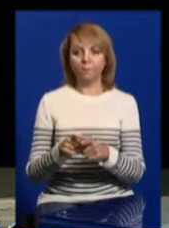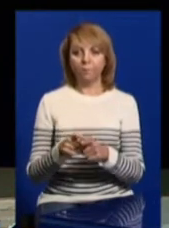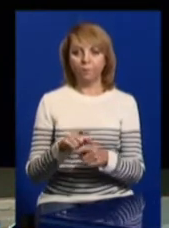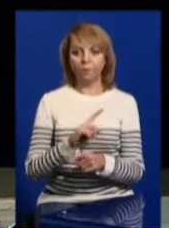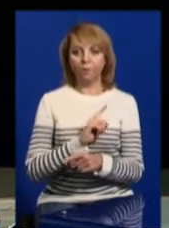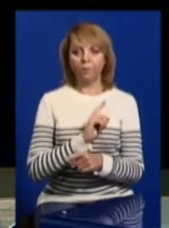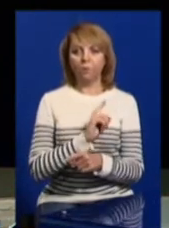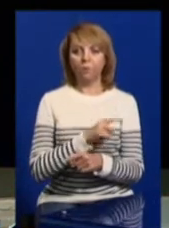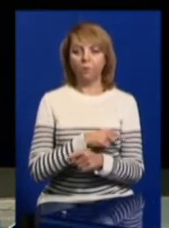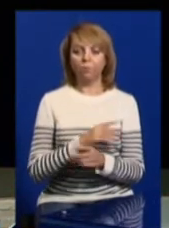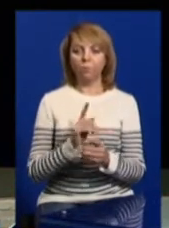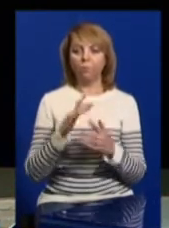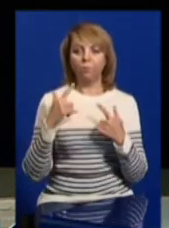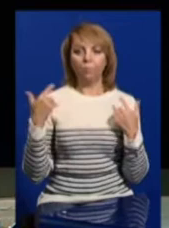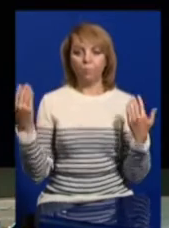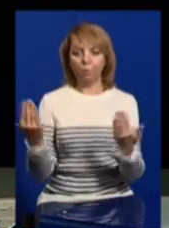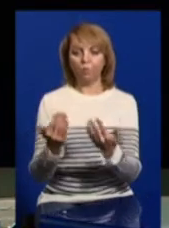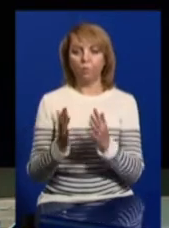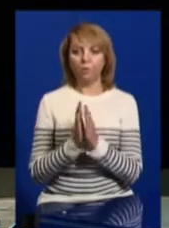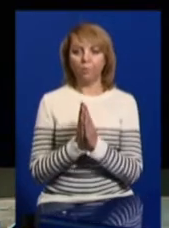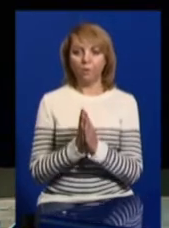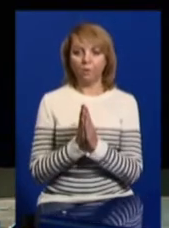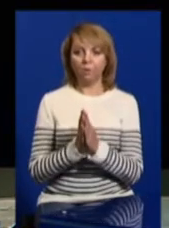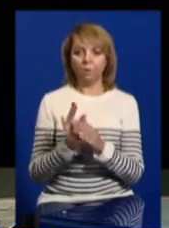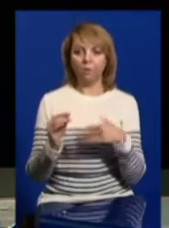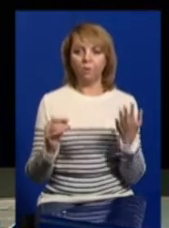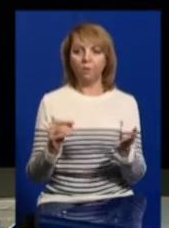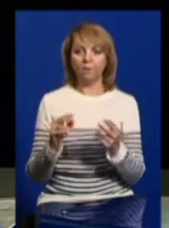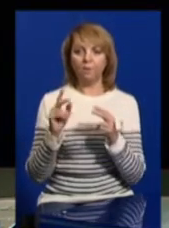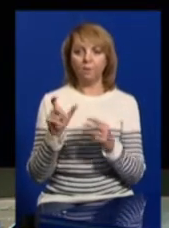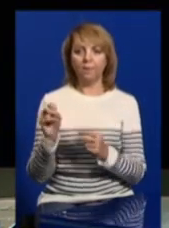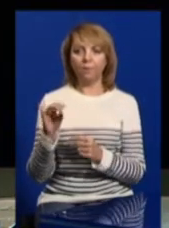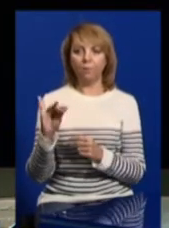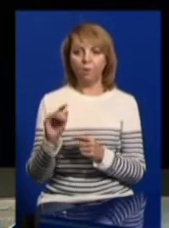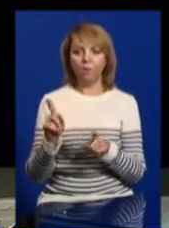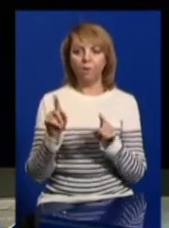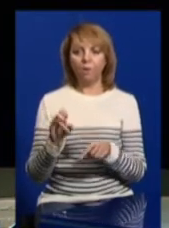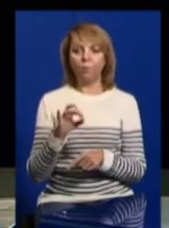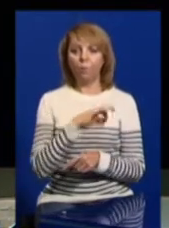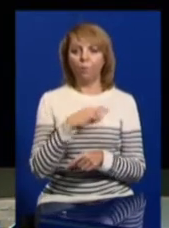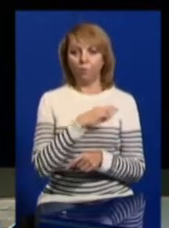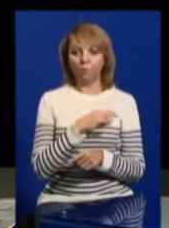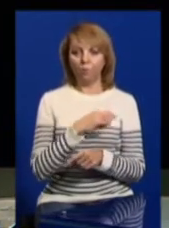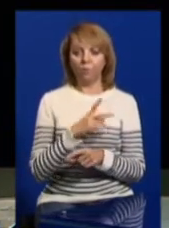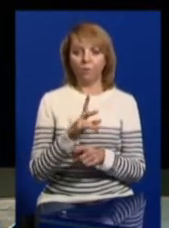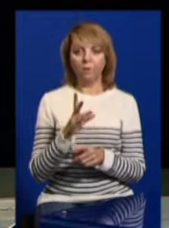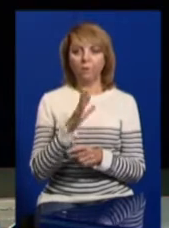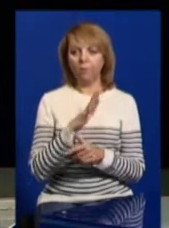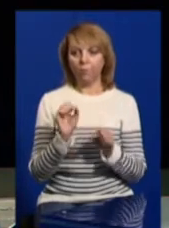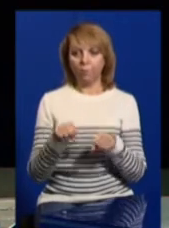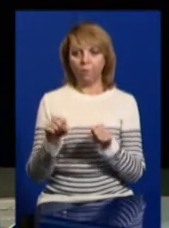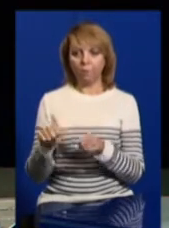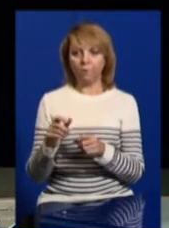за масштабом клопотання, і сторона Зайцевої, так само як і прокуратура, не мала можливості.